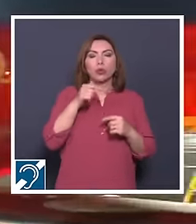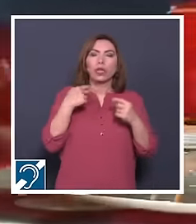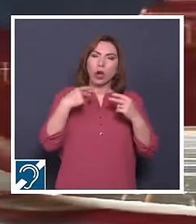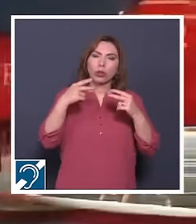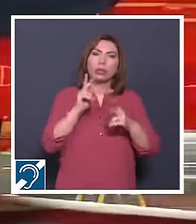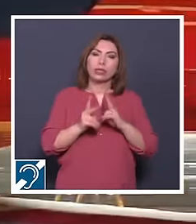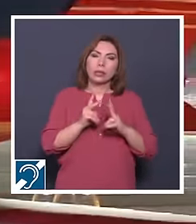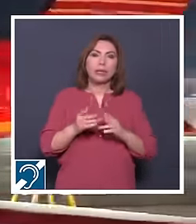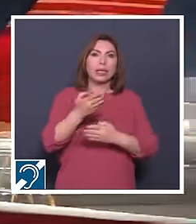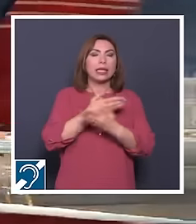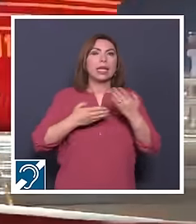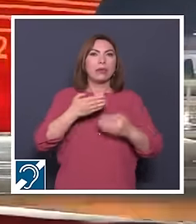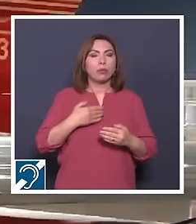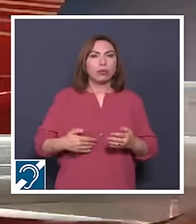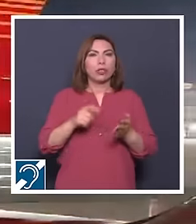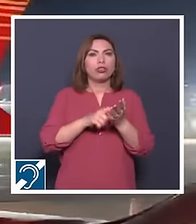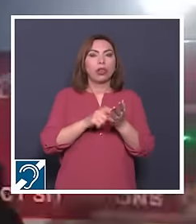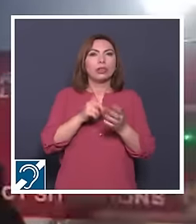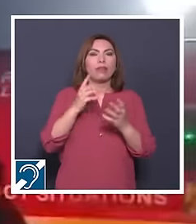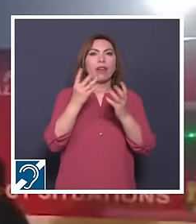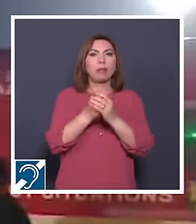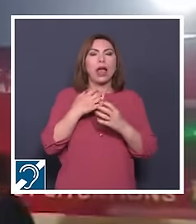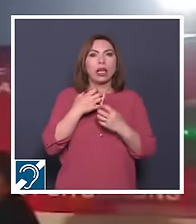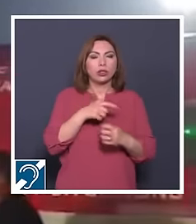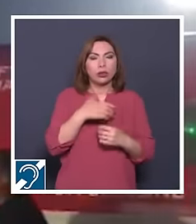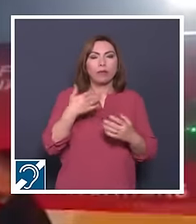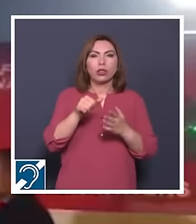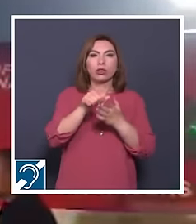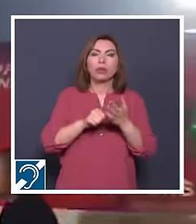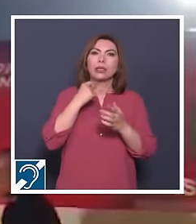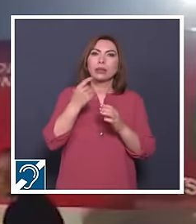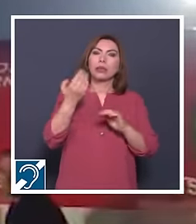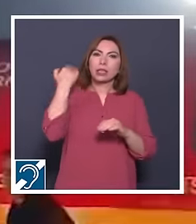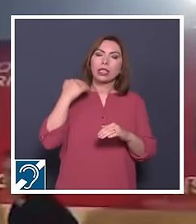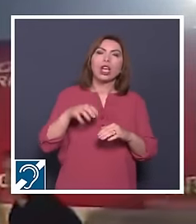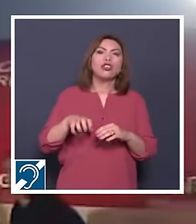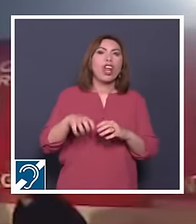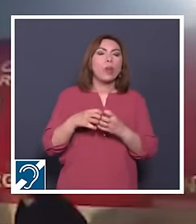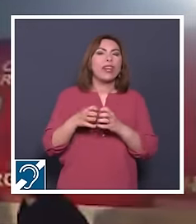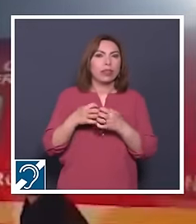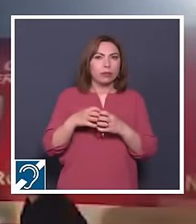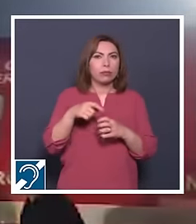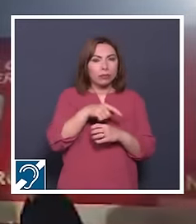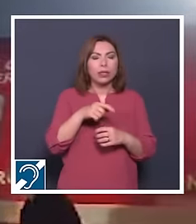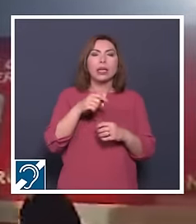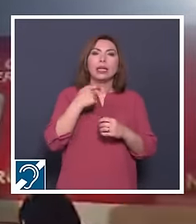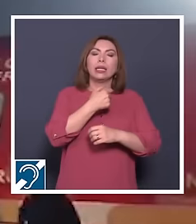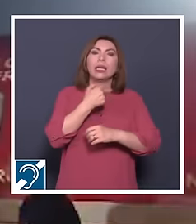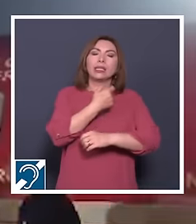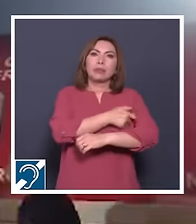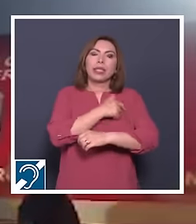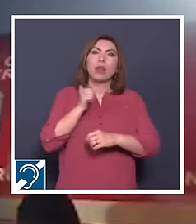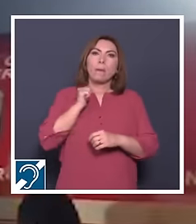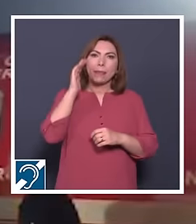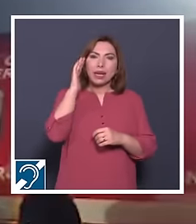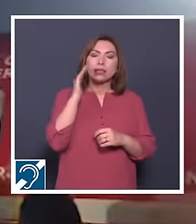la București a fost cerut de familia actorului. Florin Piersic a fost operat săptămâna trecută la genunchi la Spitalul Militar Cluj-Napoca, ulterior